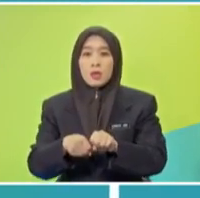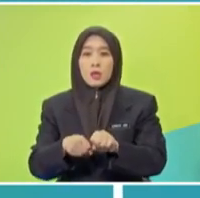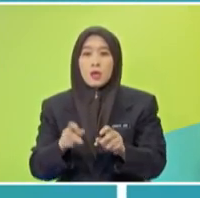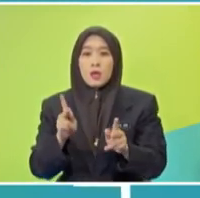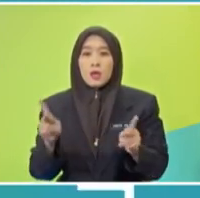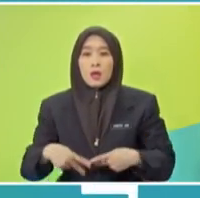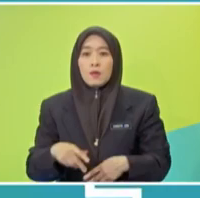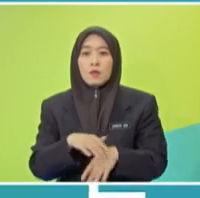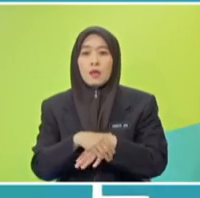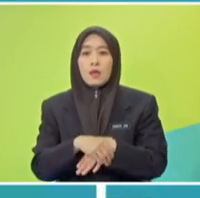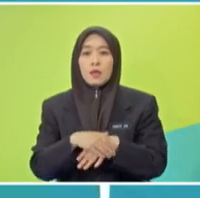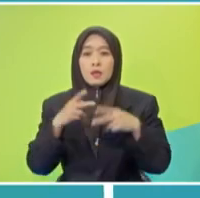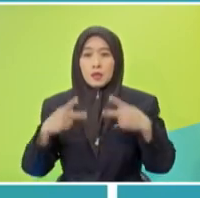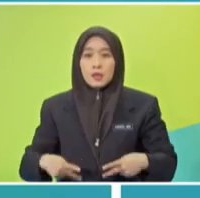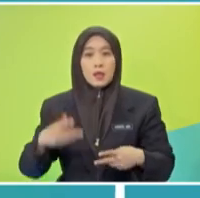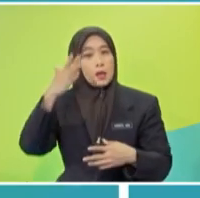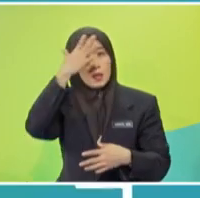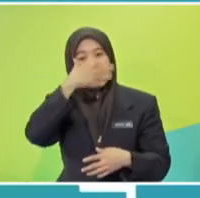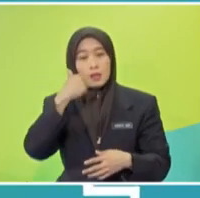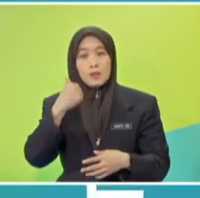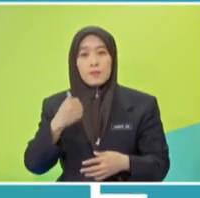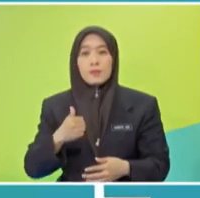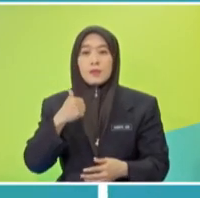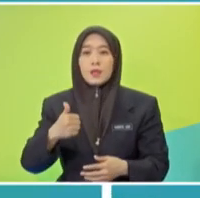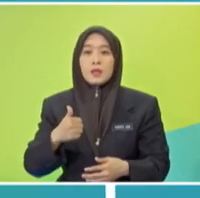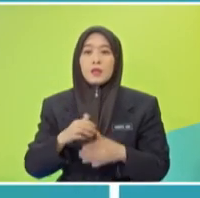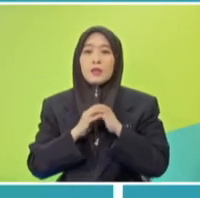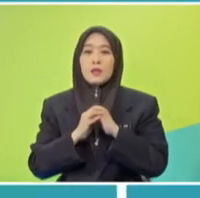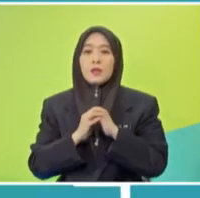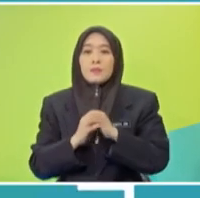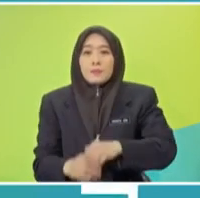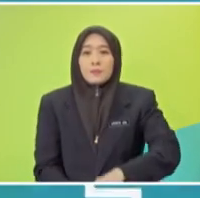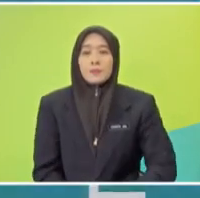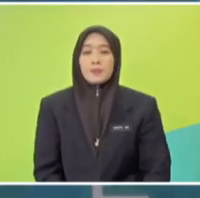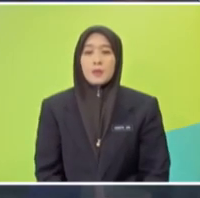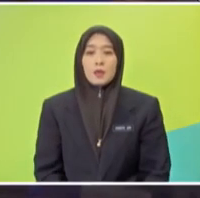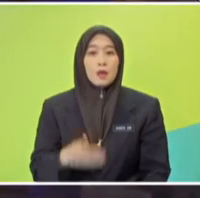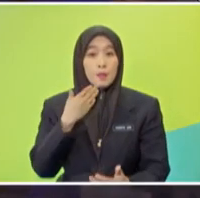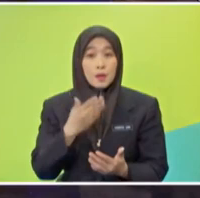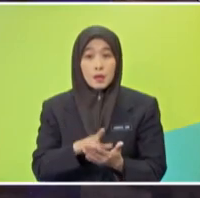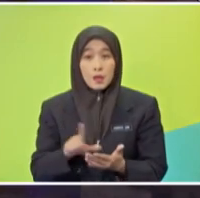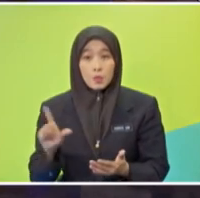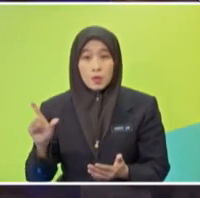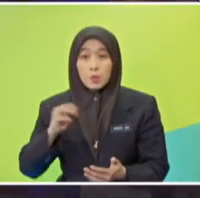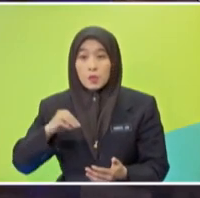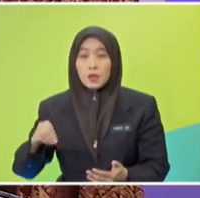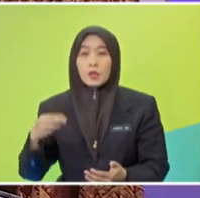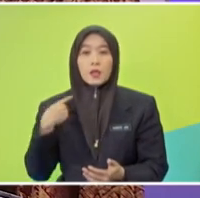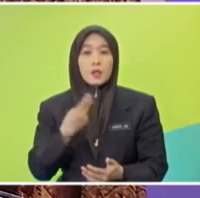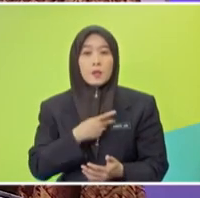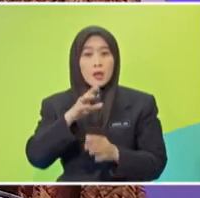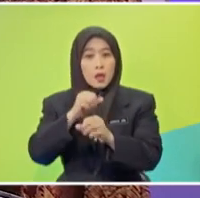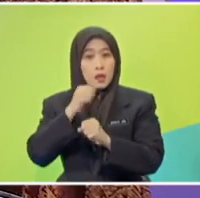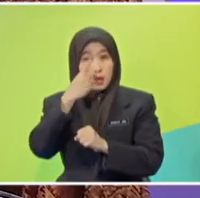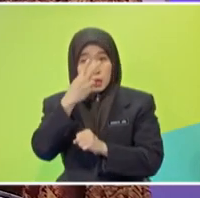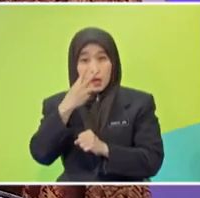cantik oke Tania terima kasih glowi Oke pada murid-muri Jika kamu dapat lihat dalam petikan tadi oke Ada beberapa